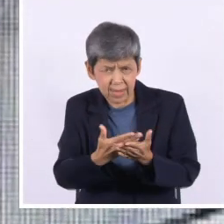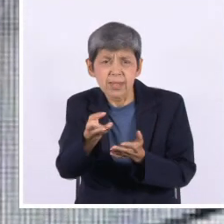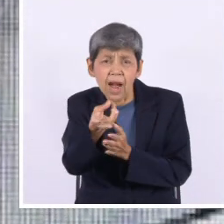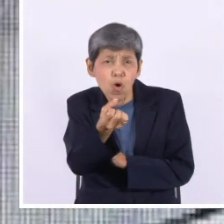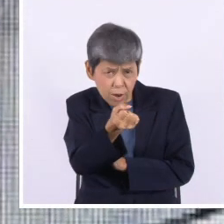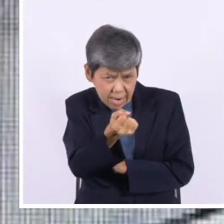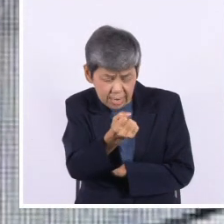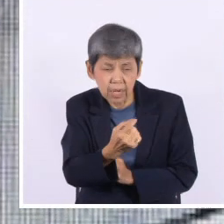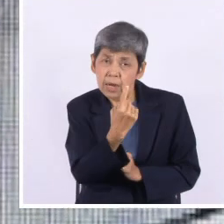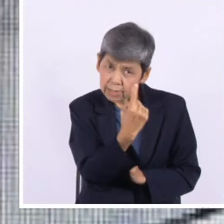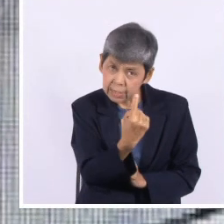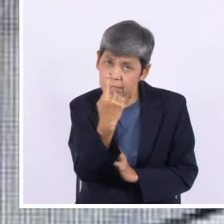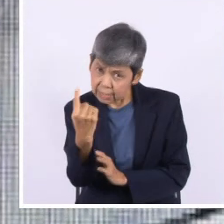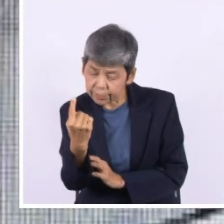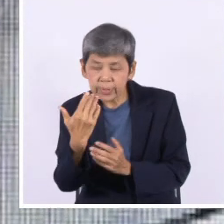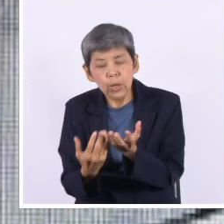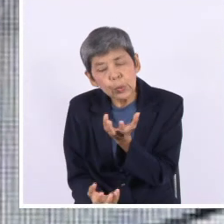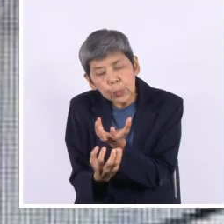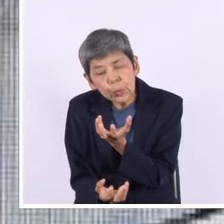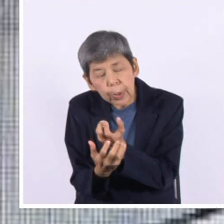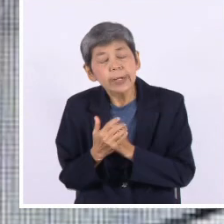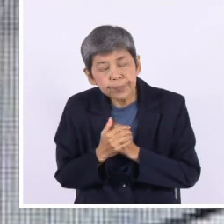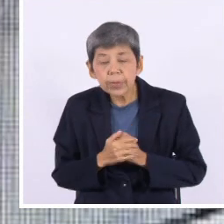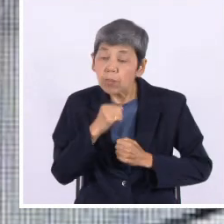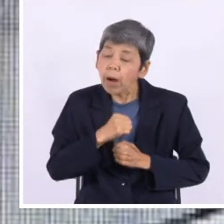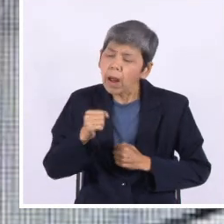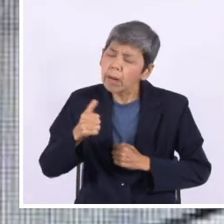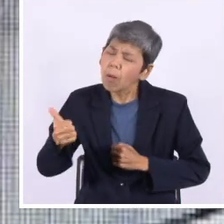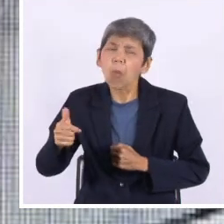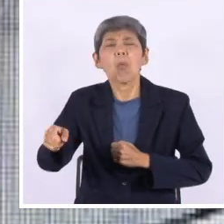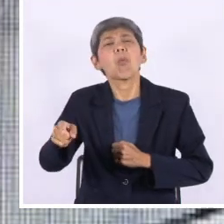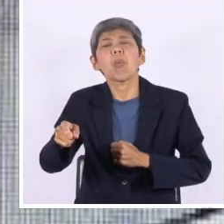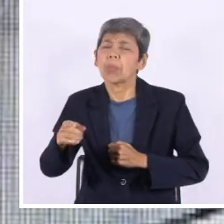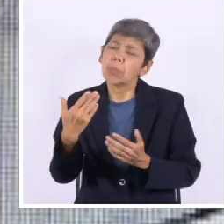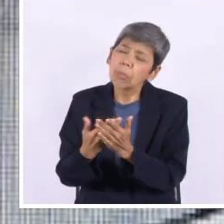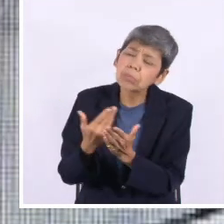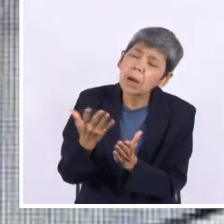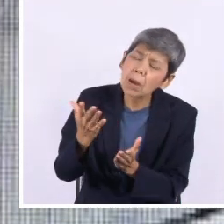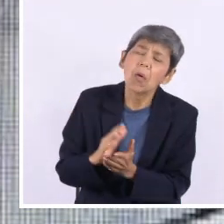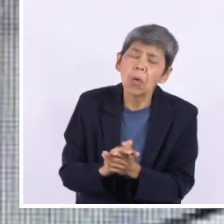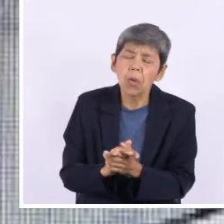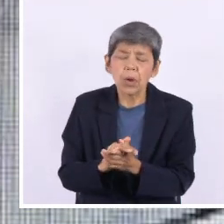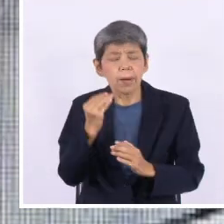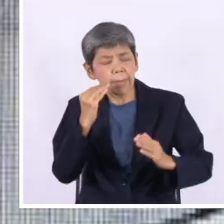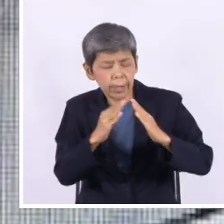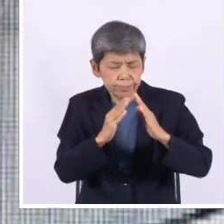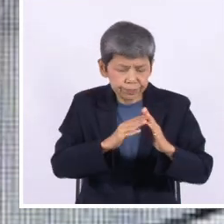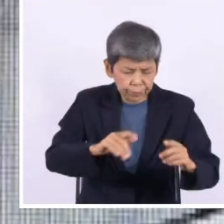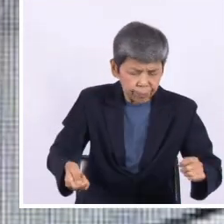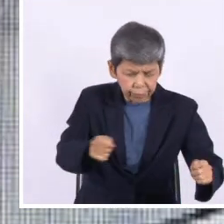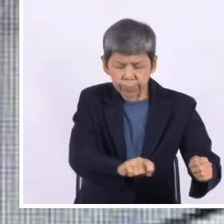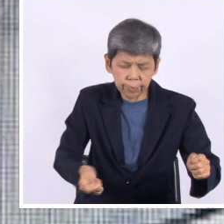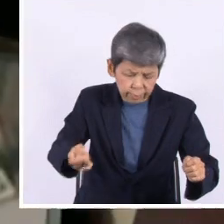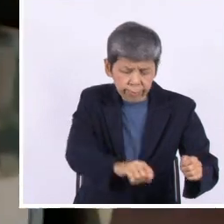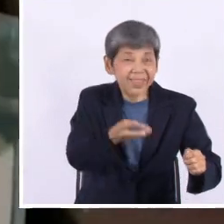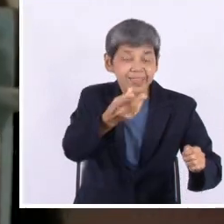จ้าอย่างละโลได้ไหมจะไปหุงกินยายเนี่ยก็สงสารเห็นท่าทีเหมือนจะไม่มีสตุ้งสตางค์เข้าไปในบ้านจะไปตักข้าว